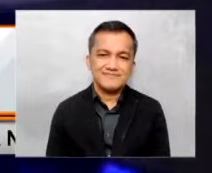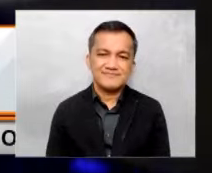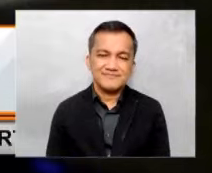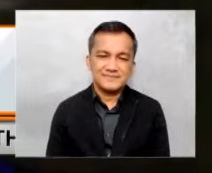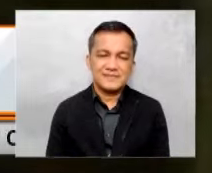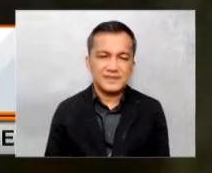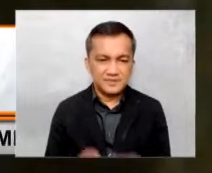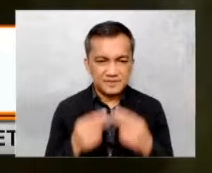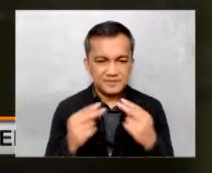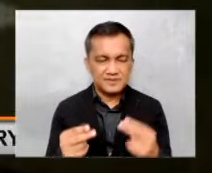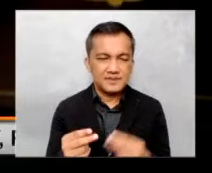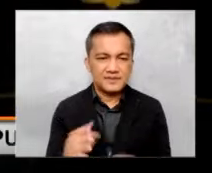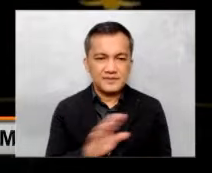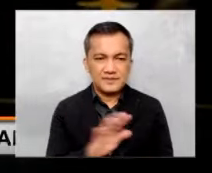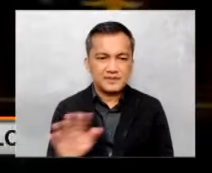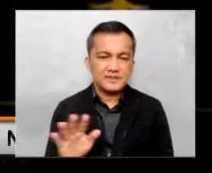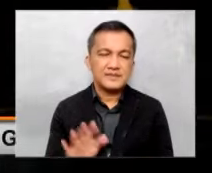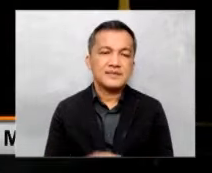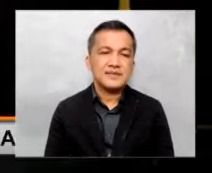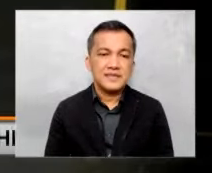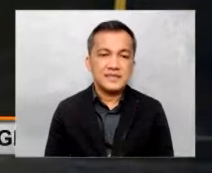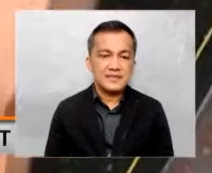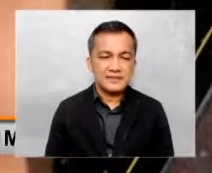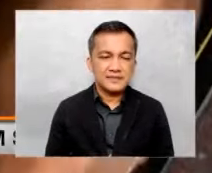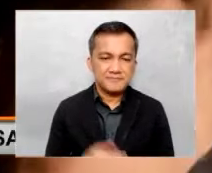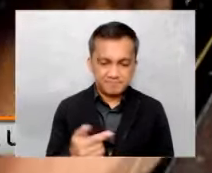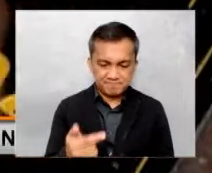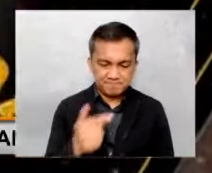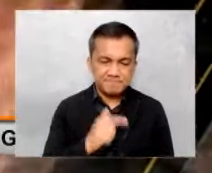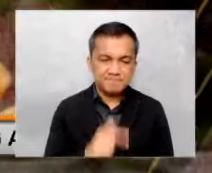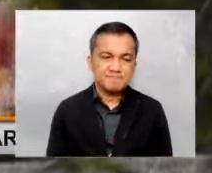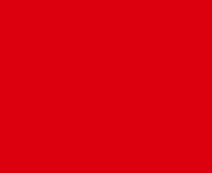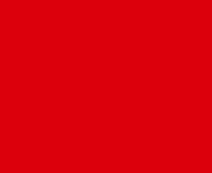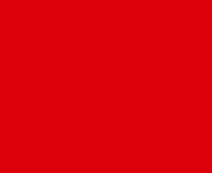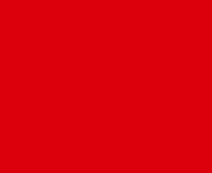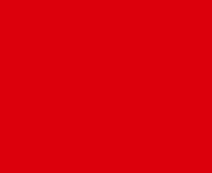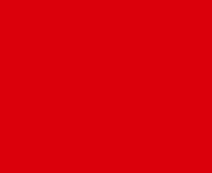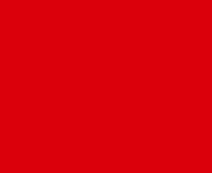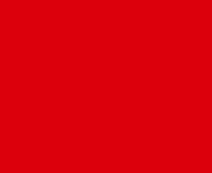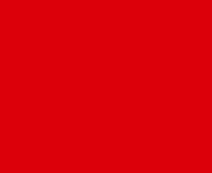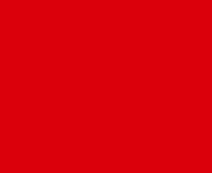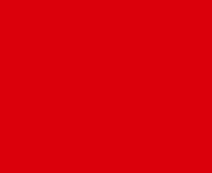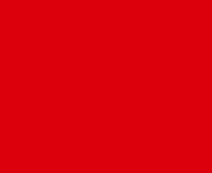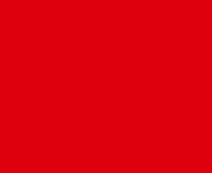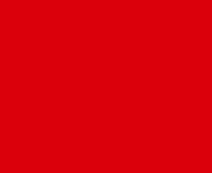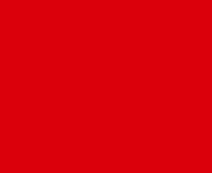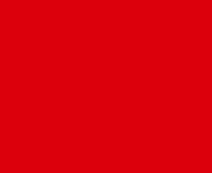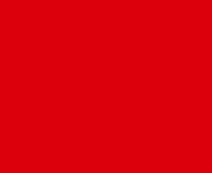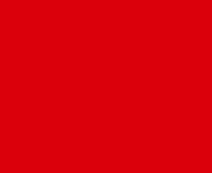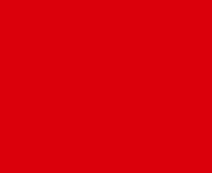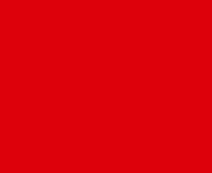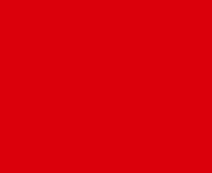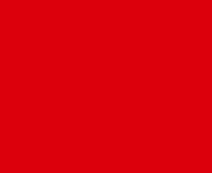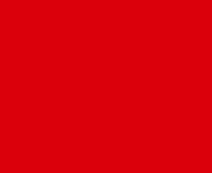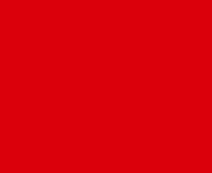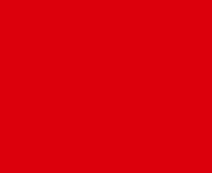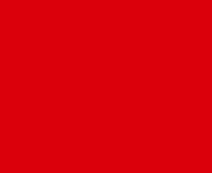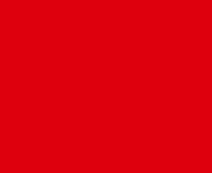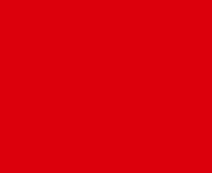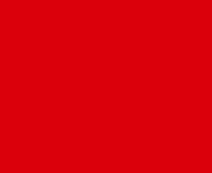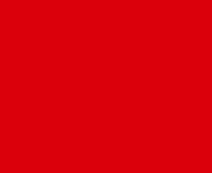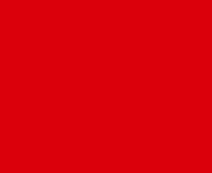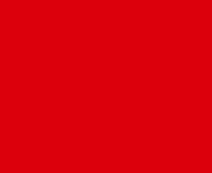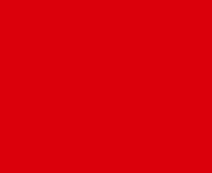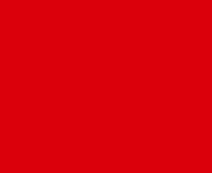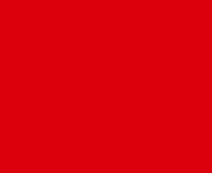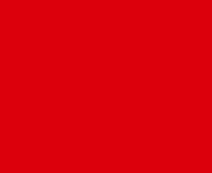Nagbabalita mula sa Frontline, Laila Pangilinan, News 5. Mga kapatid, Cheryl Cosim po, huwag maging huli